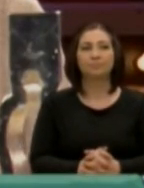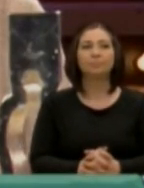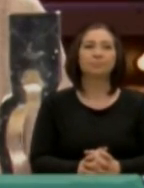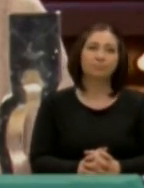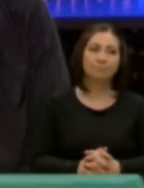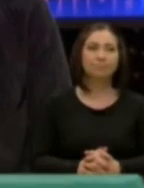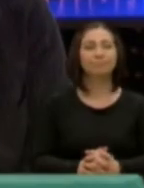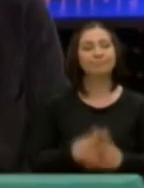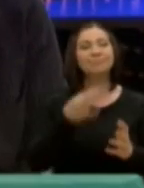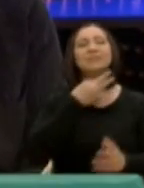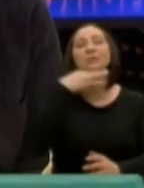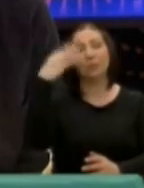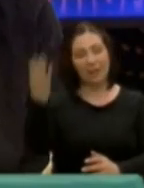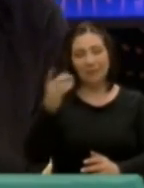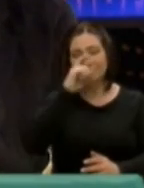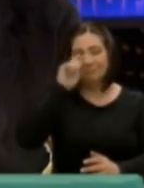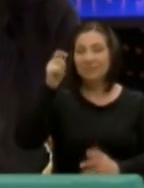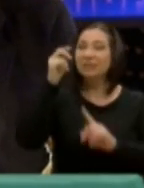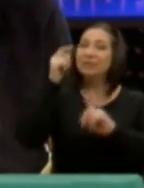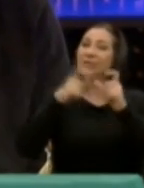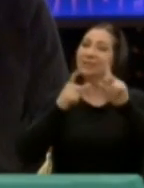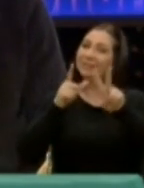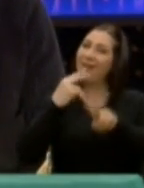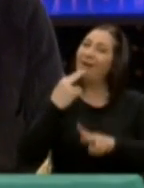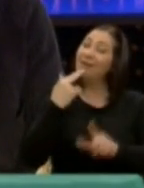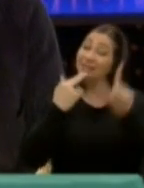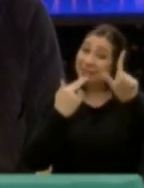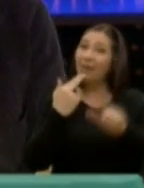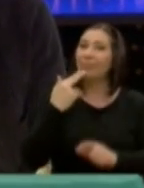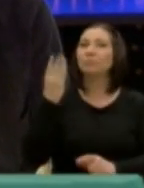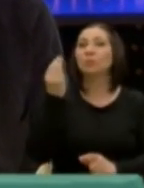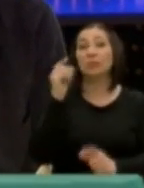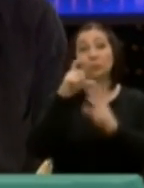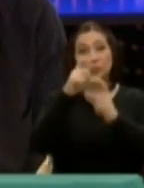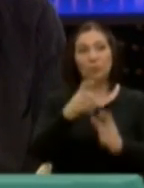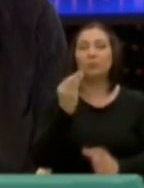Evet. Peki efendim. Teşekkür ederiz Işıl Hanım. Çok güzel sorulardı. Sağolunuz, var